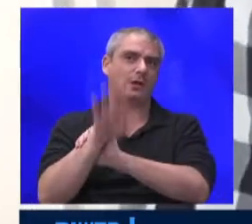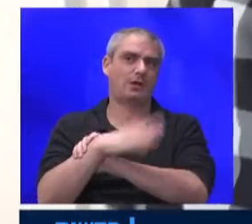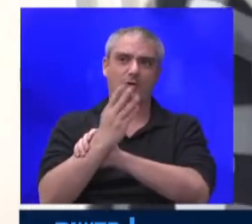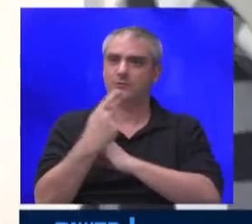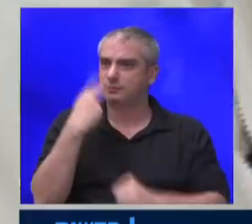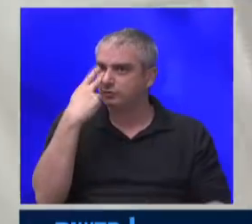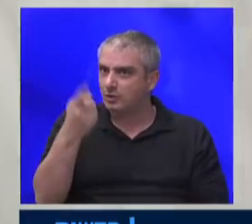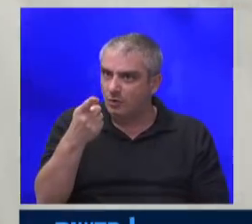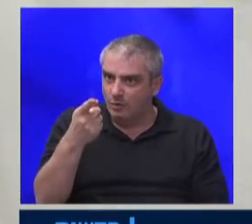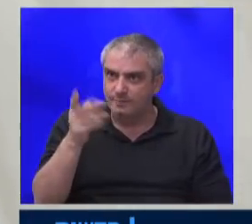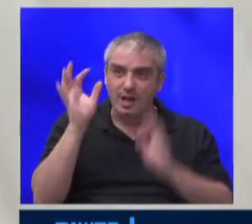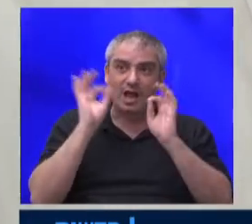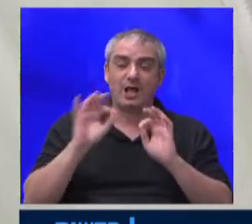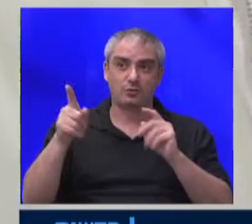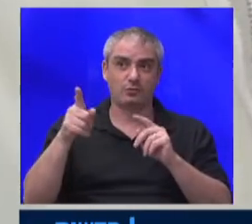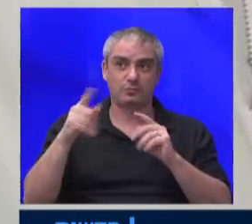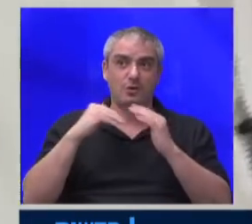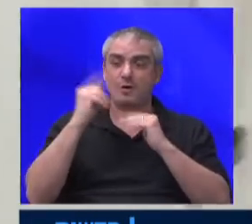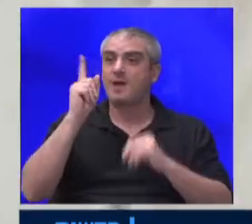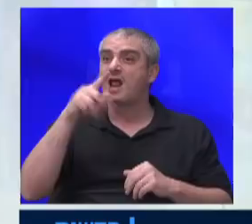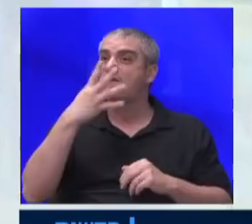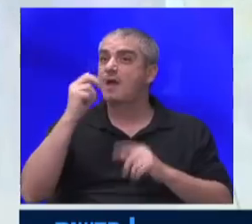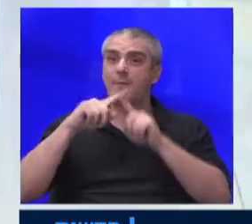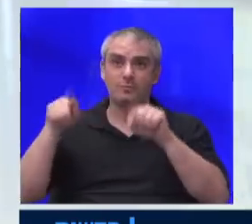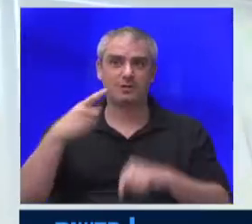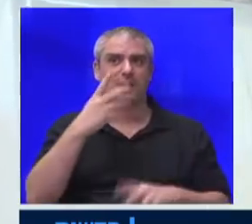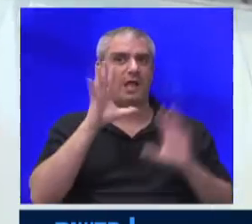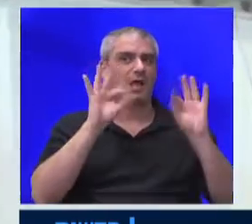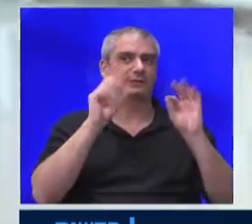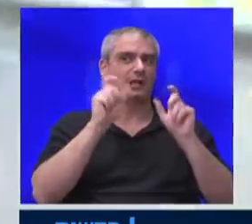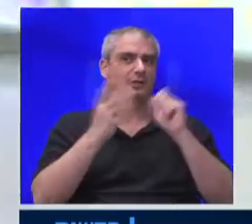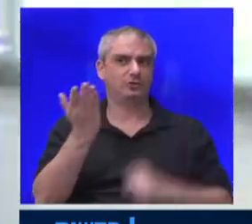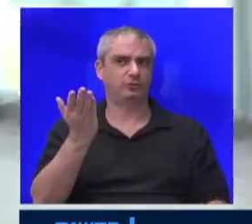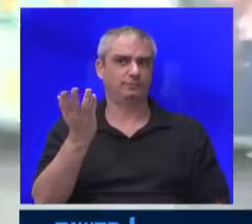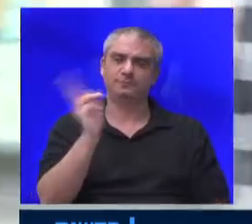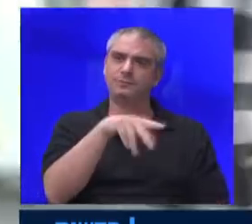חנות זרה בקומה, זה 1,402, 10 איש. בואו נלך לחנות הצמודה.